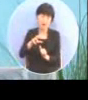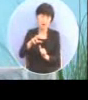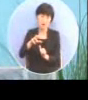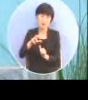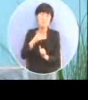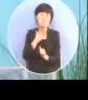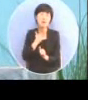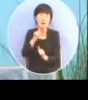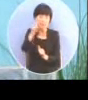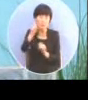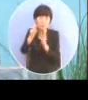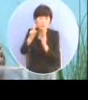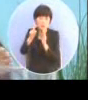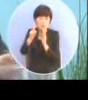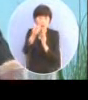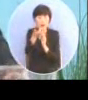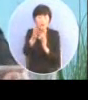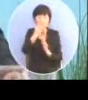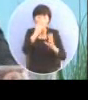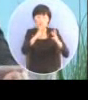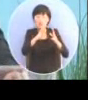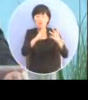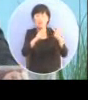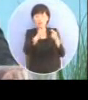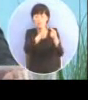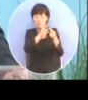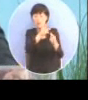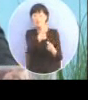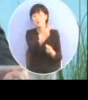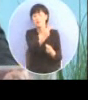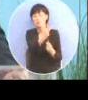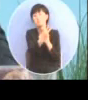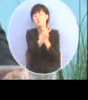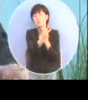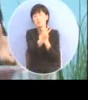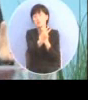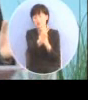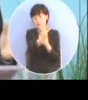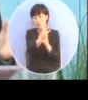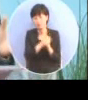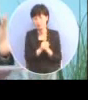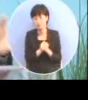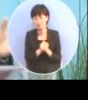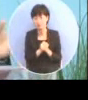Các bạn biết không, đất nước chúng ta trước đây đã bị một lần làm thuộc địa cho Nhật Bản, nhưng mà người Giuđa bị gấp 7 lần như vậy.